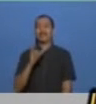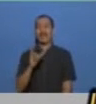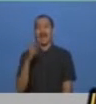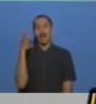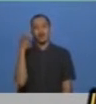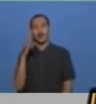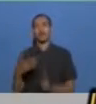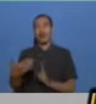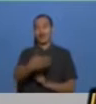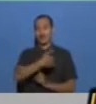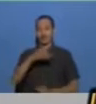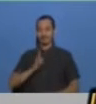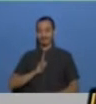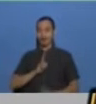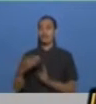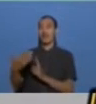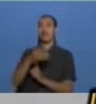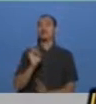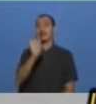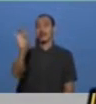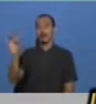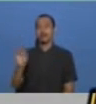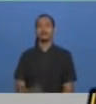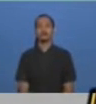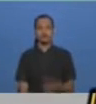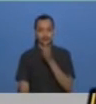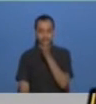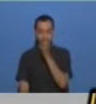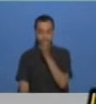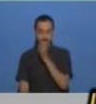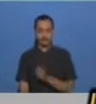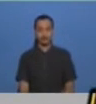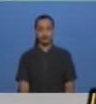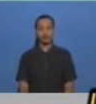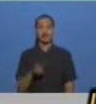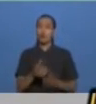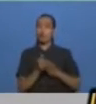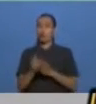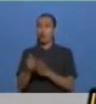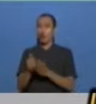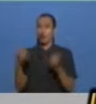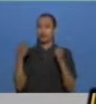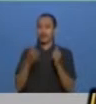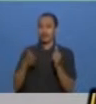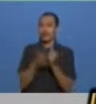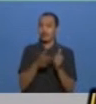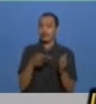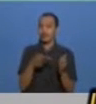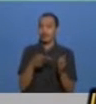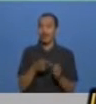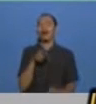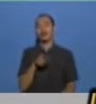satu cara dari sekian banyak cara, yang utama yaitu tadi protokol kesehatannya. Tetapi dengan